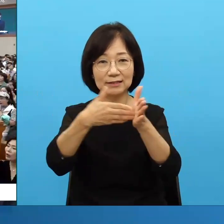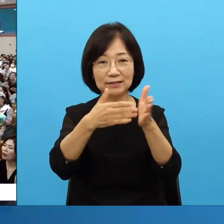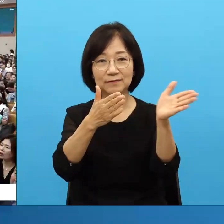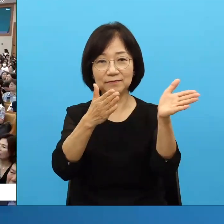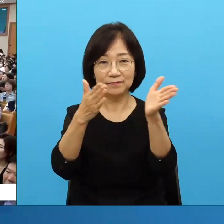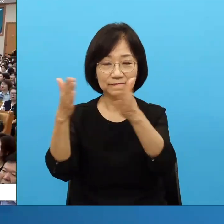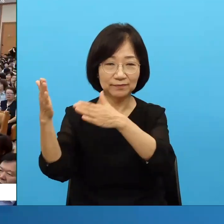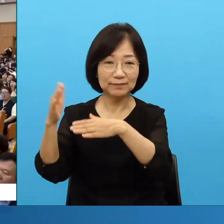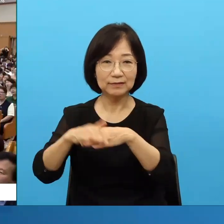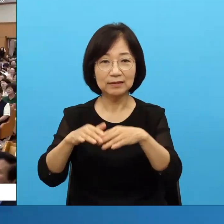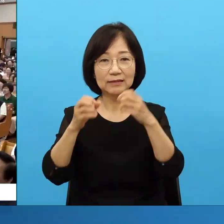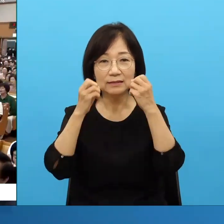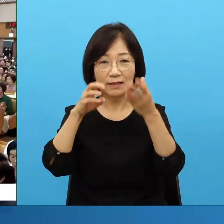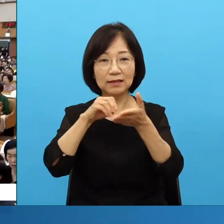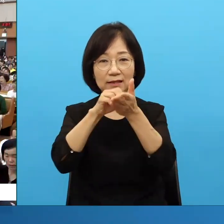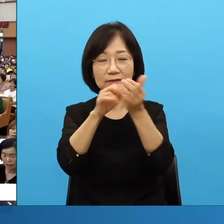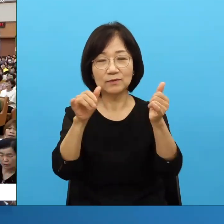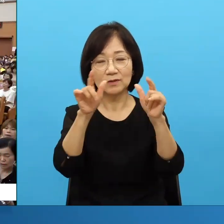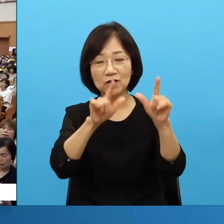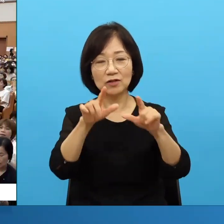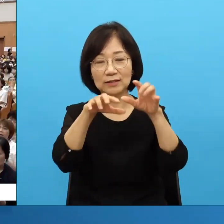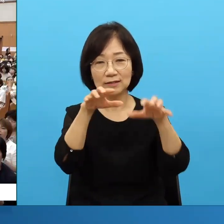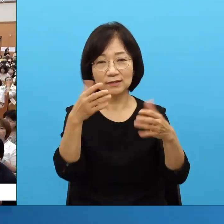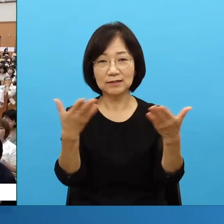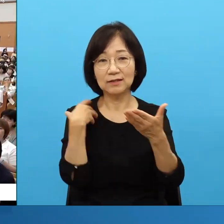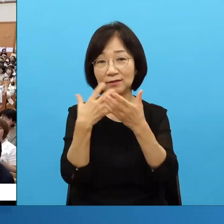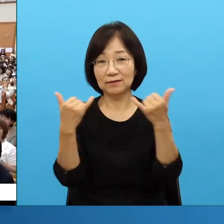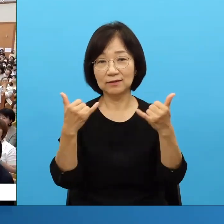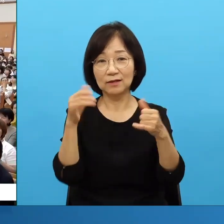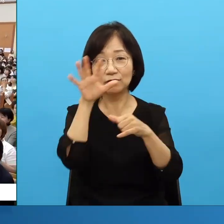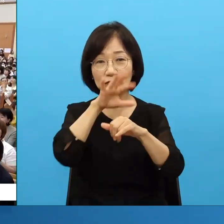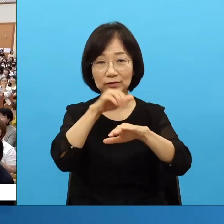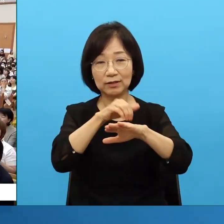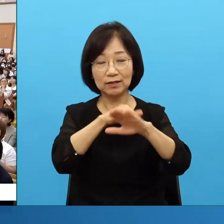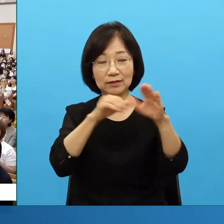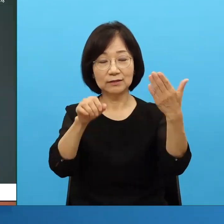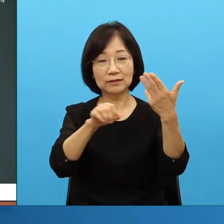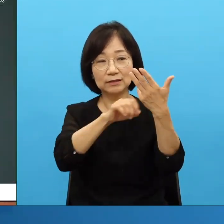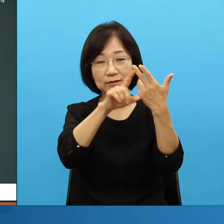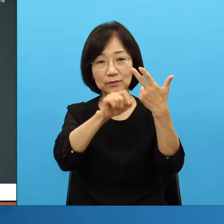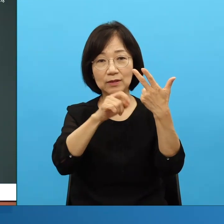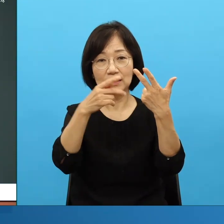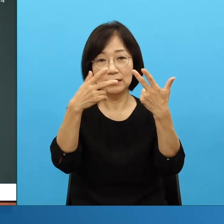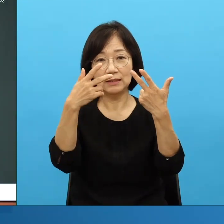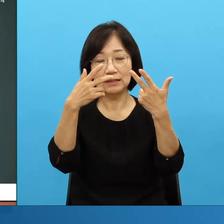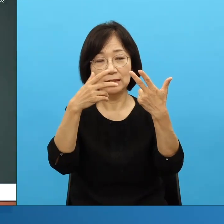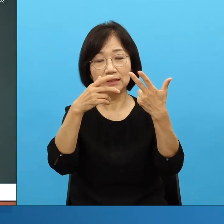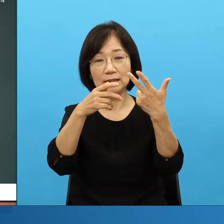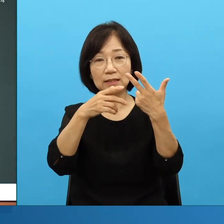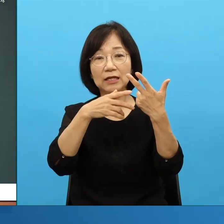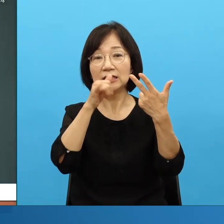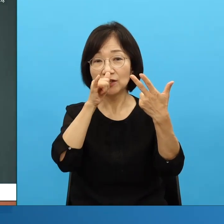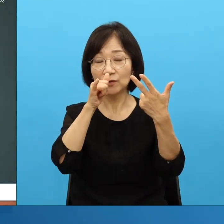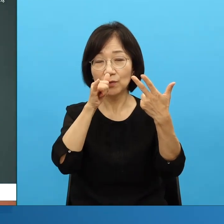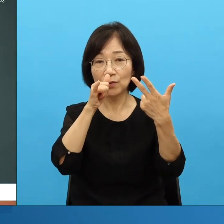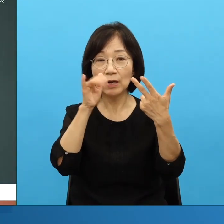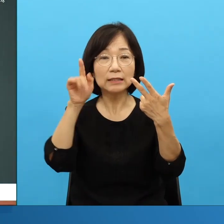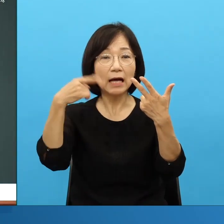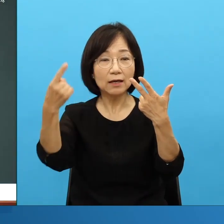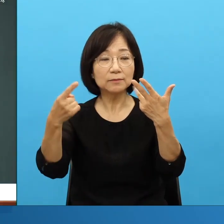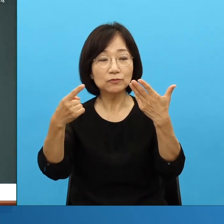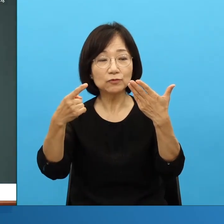237 새가족 현장 사역자 훈련이 지난 11일 덕평 RUTC에서 열렸습니다. 다음 훈련은 9월 12일에